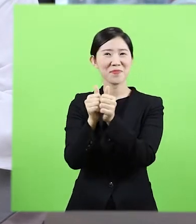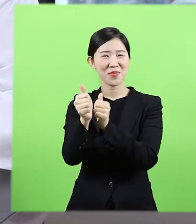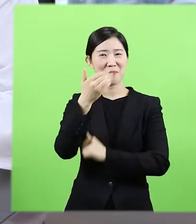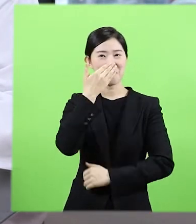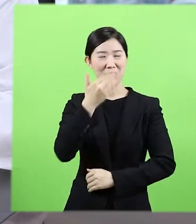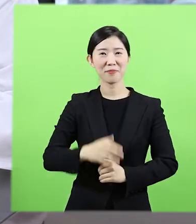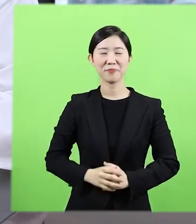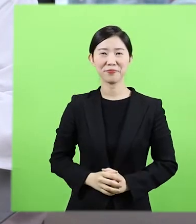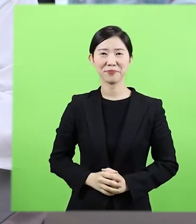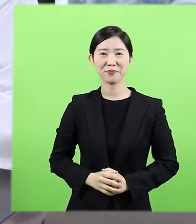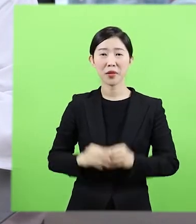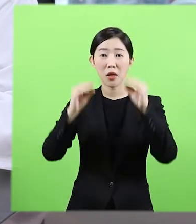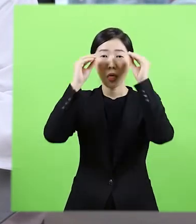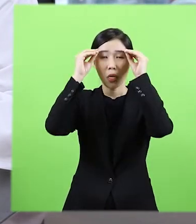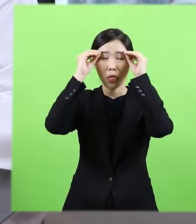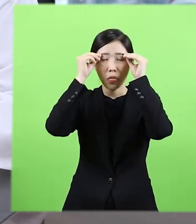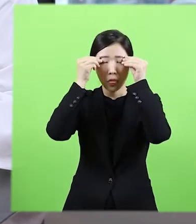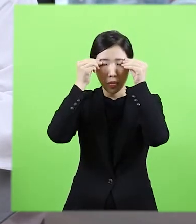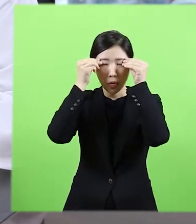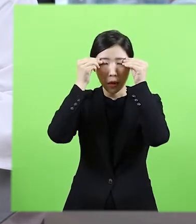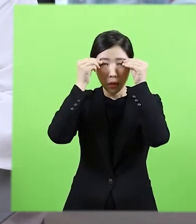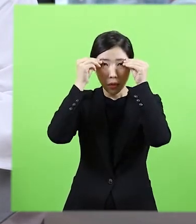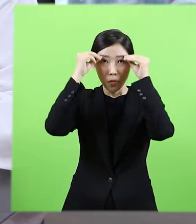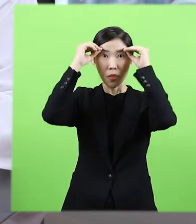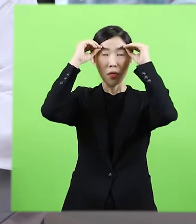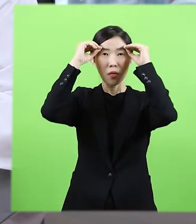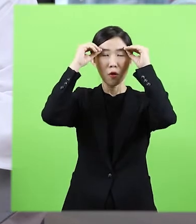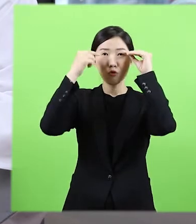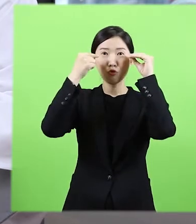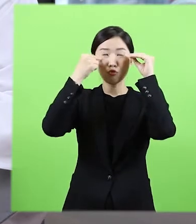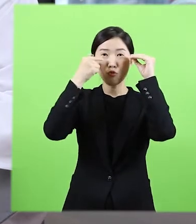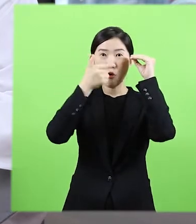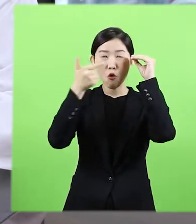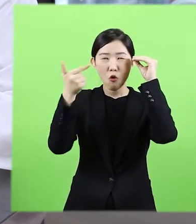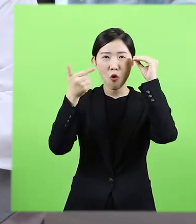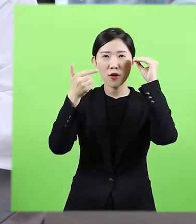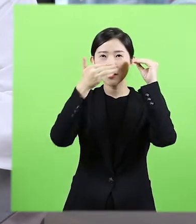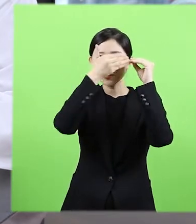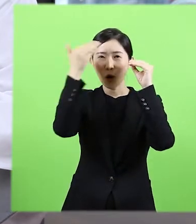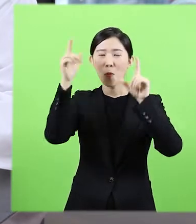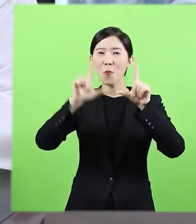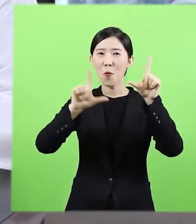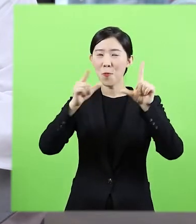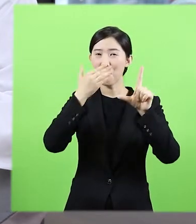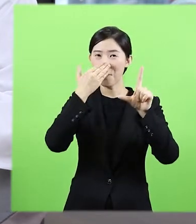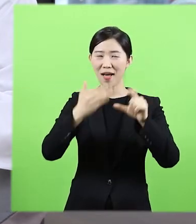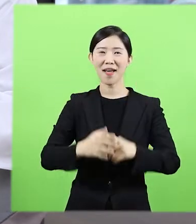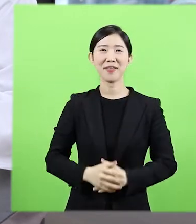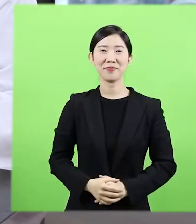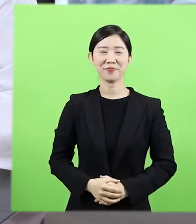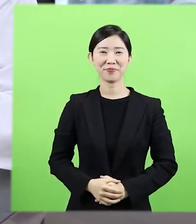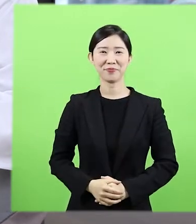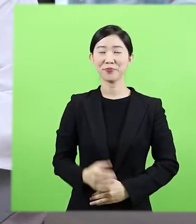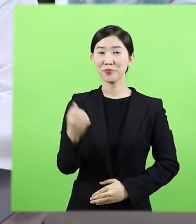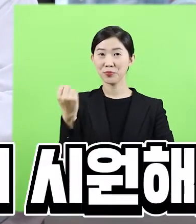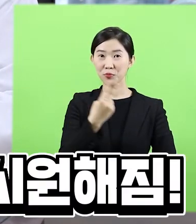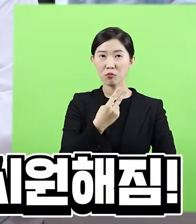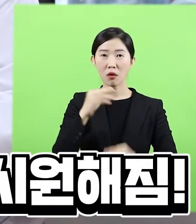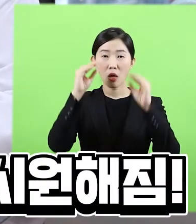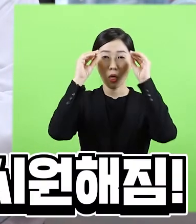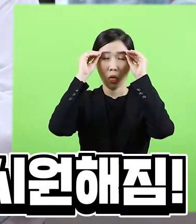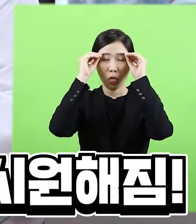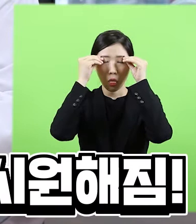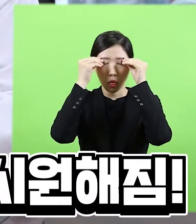있습니다. 눈꺼풀이 처진 게 위로 올라가기 때문에 눈도 커지고 젊은 모습을 만들 수 있습니다.